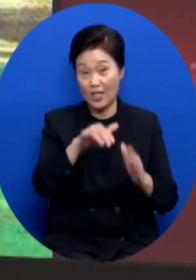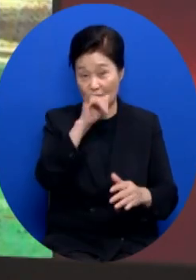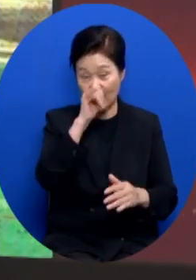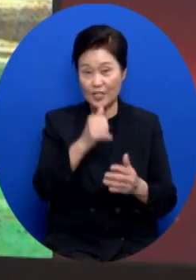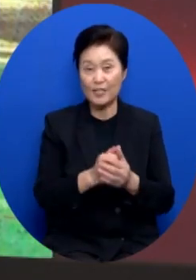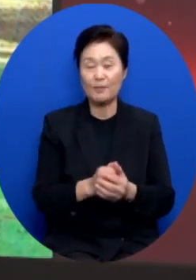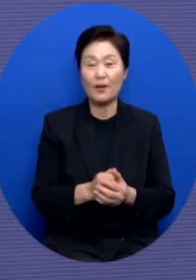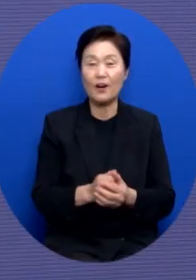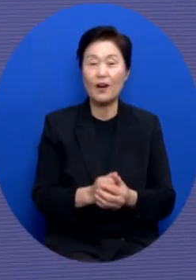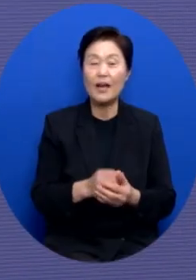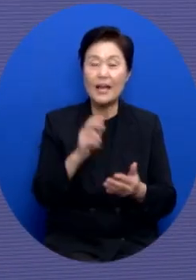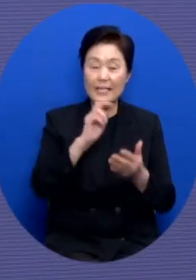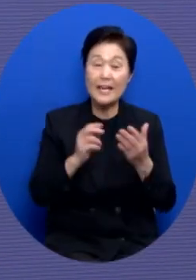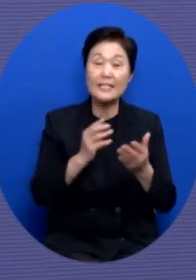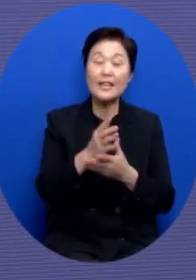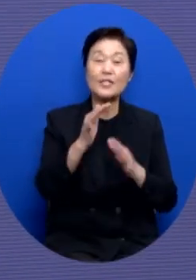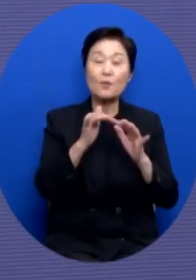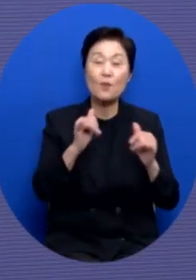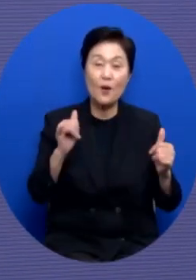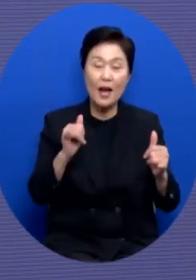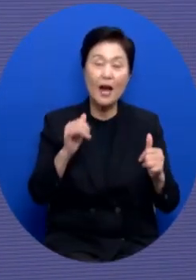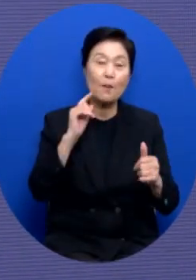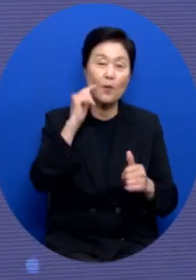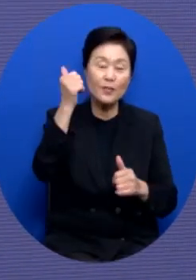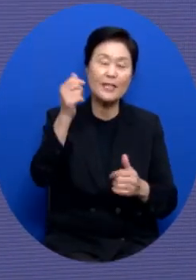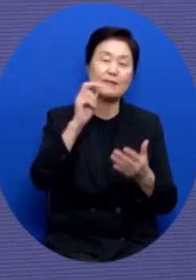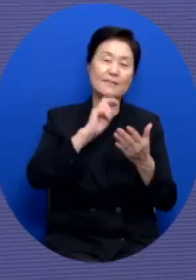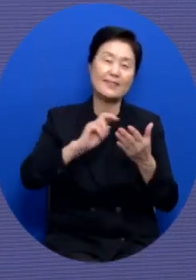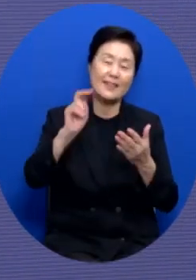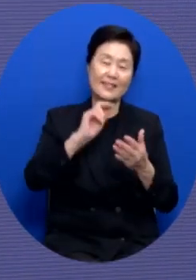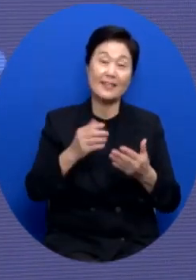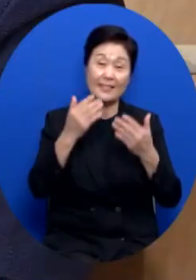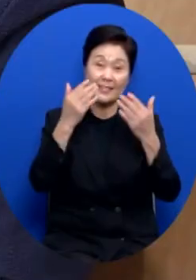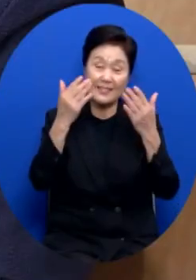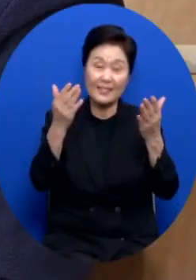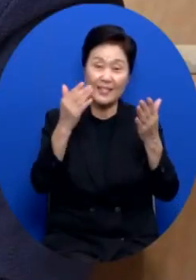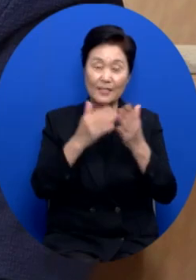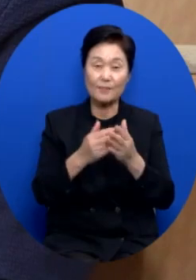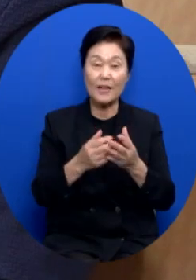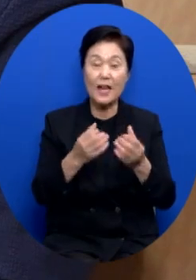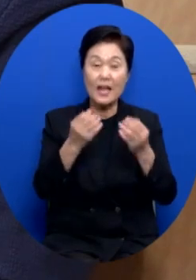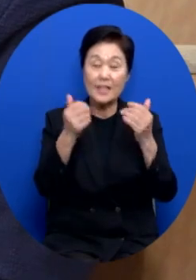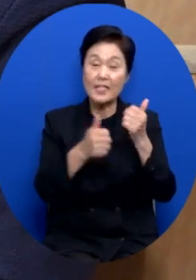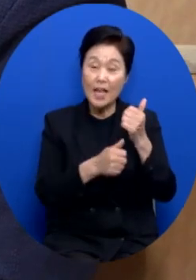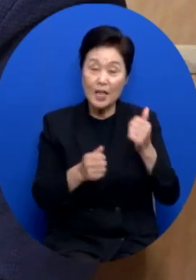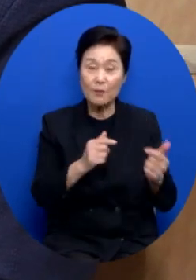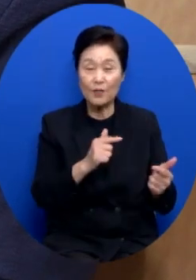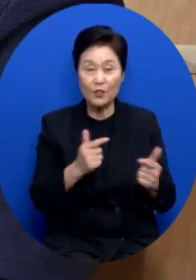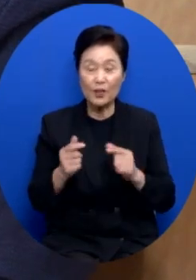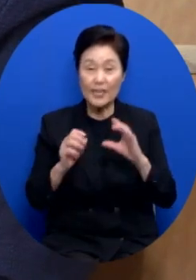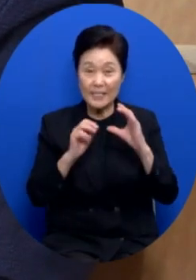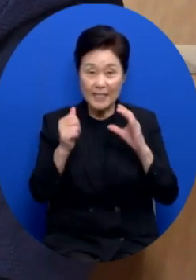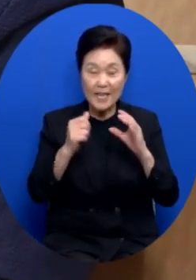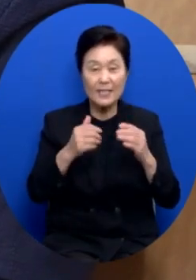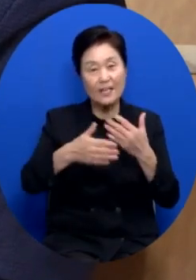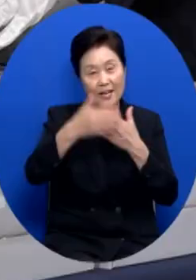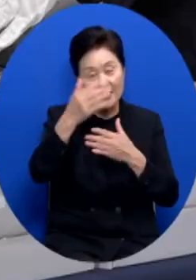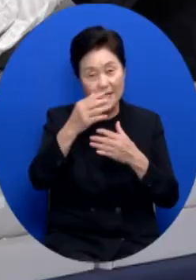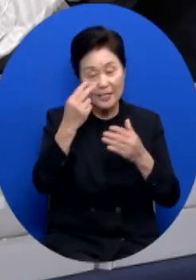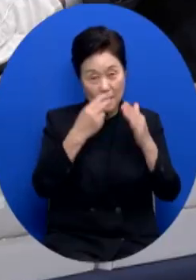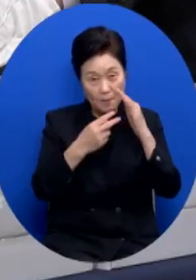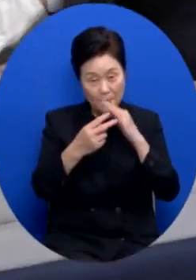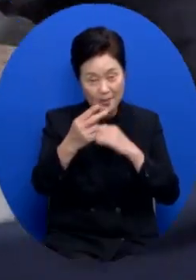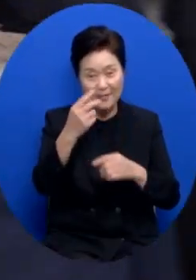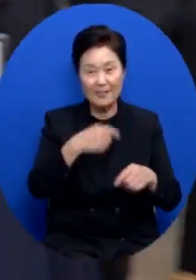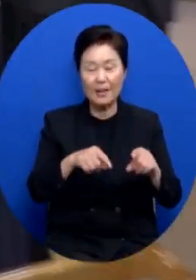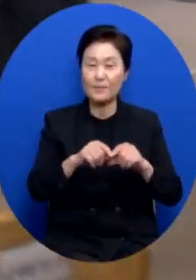노문환 목사가 특송으로 자리를 빛냈습니다. 이사의 신임 임원과 내빈들은 CTS의 영상 선교 비전을 함께